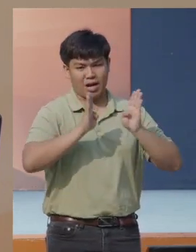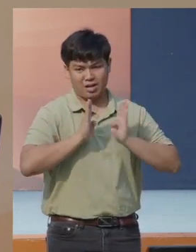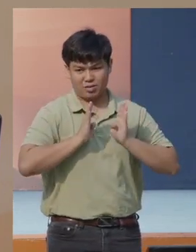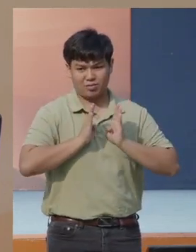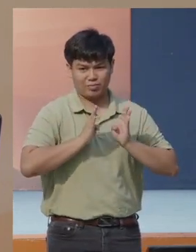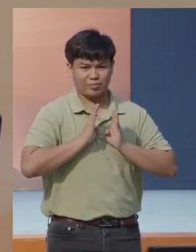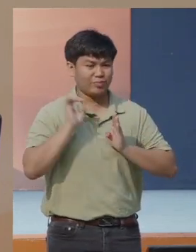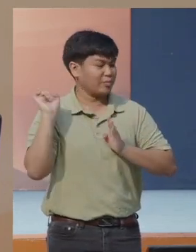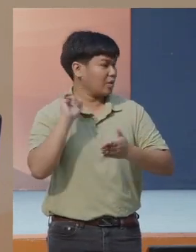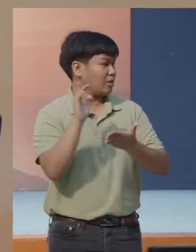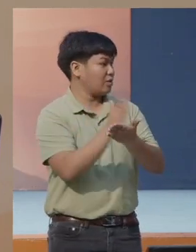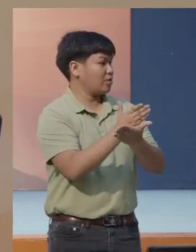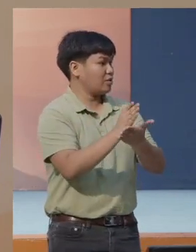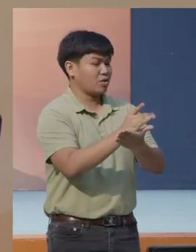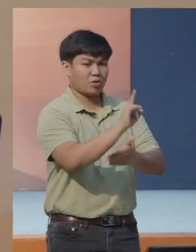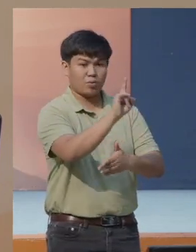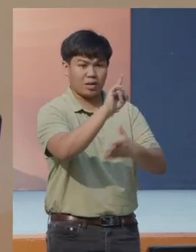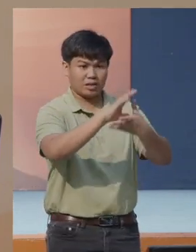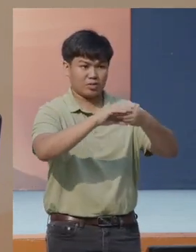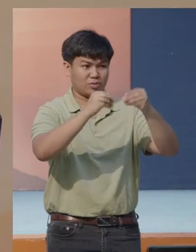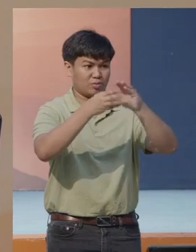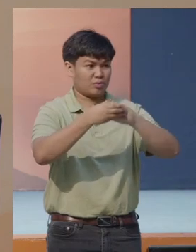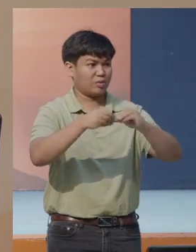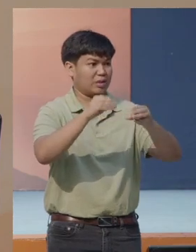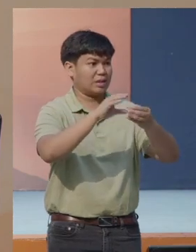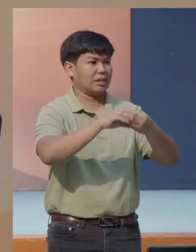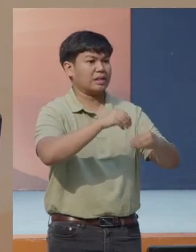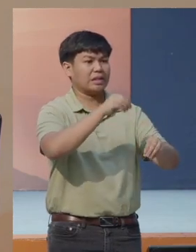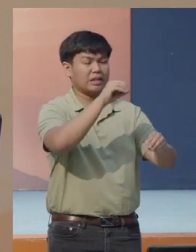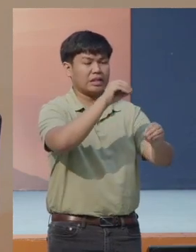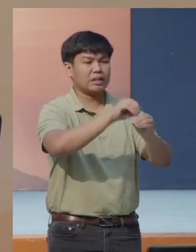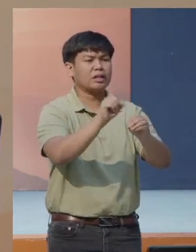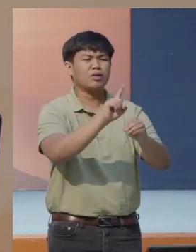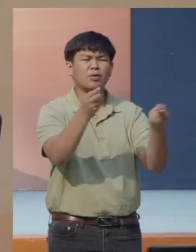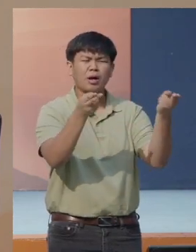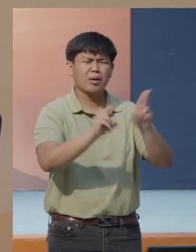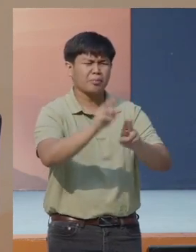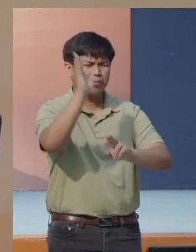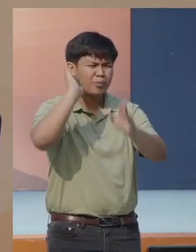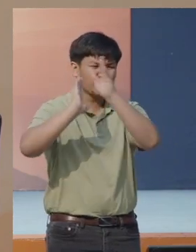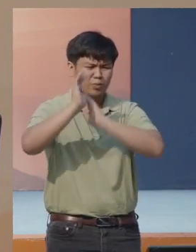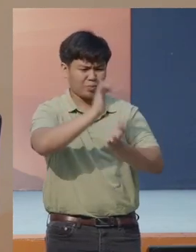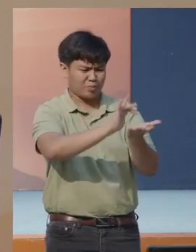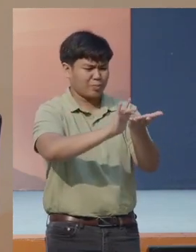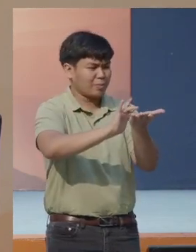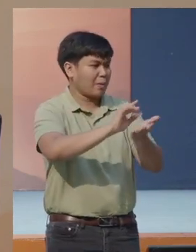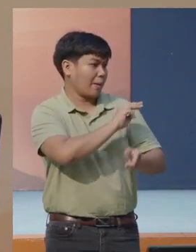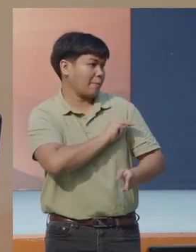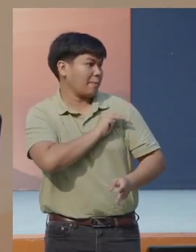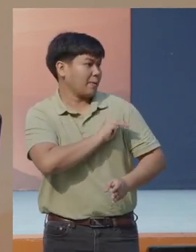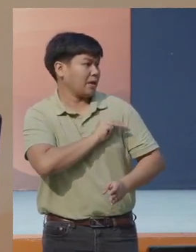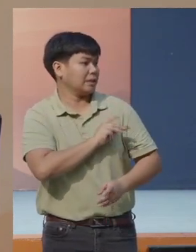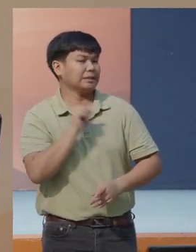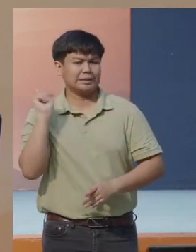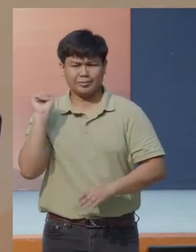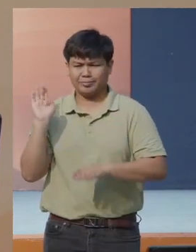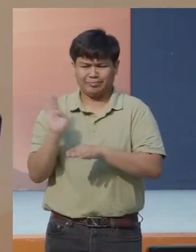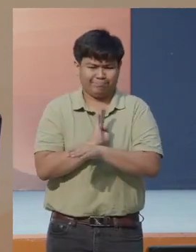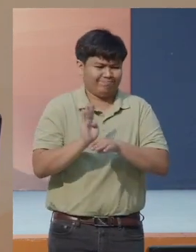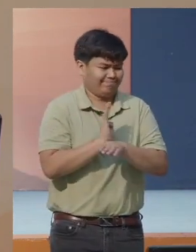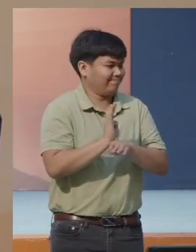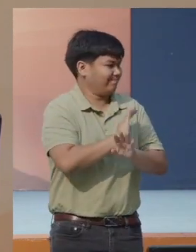I want to share to you one specific story doon sa medical mission last week, no? So, busy ang